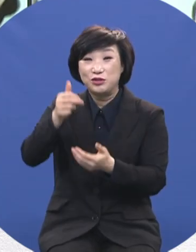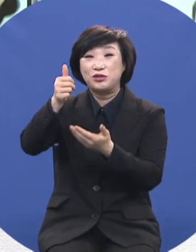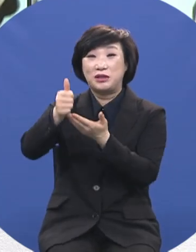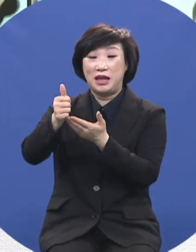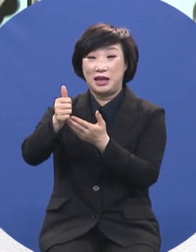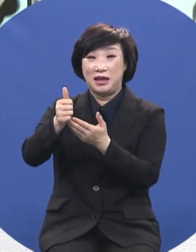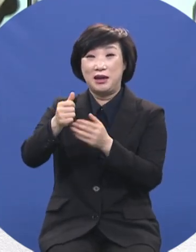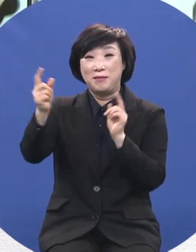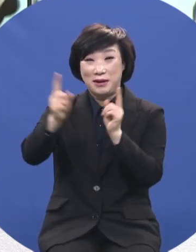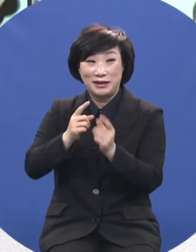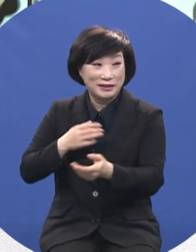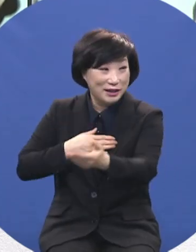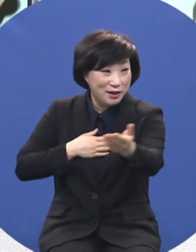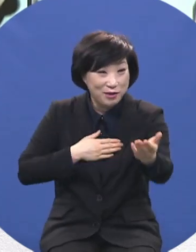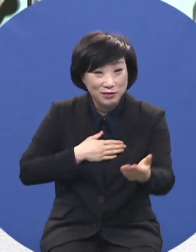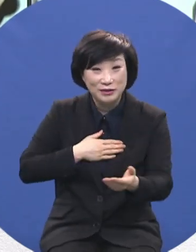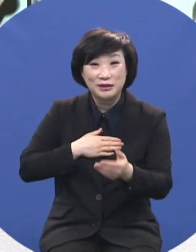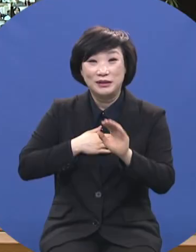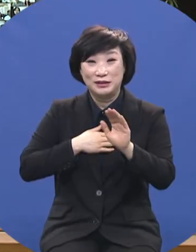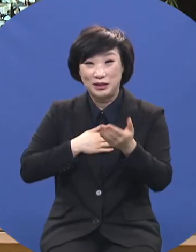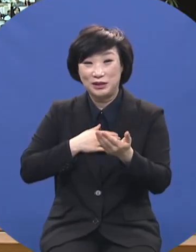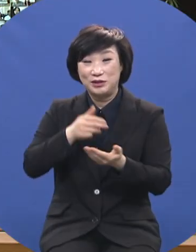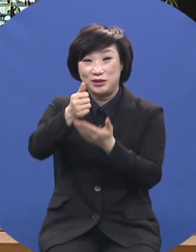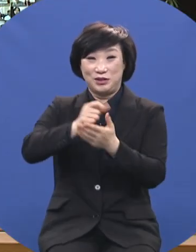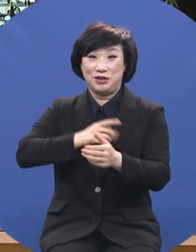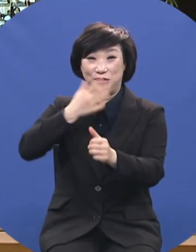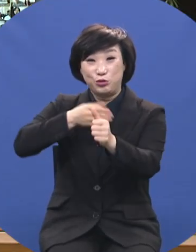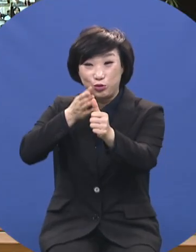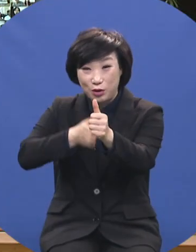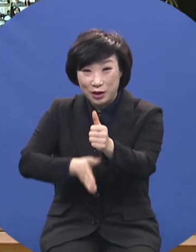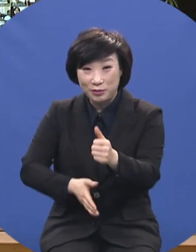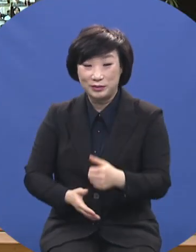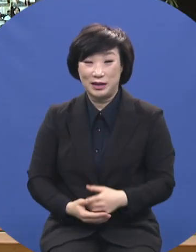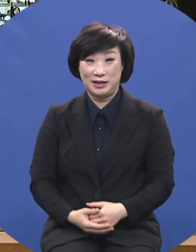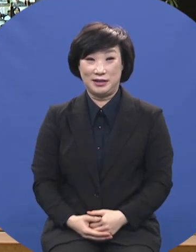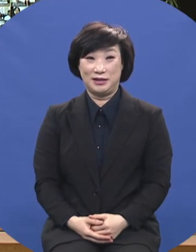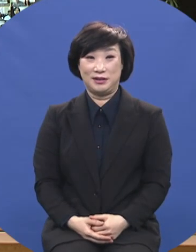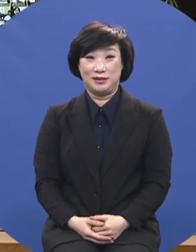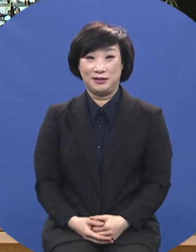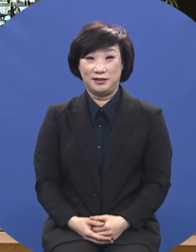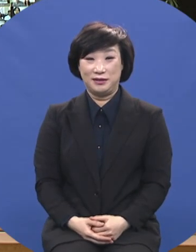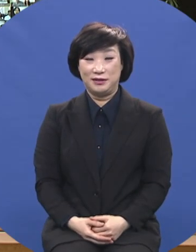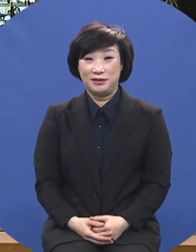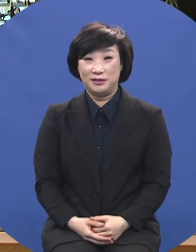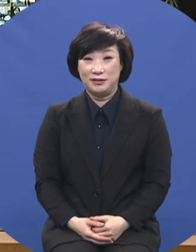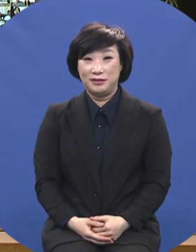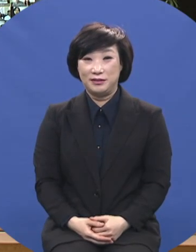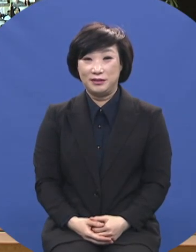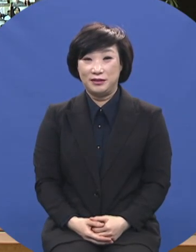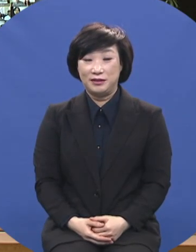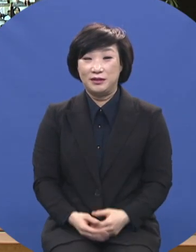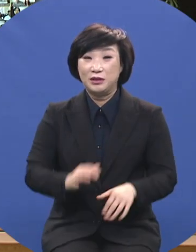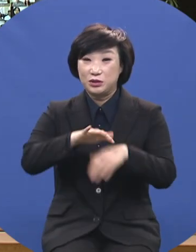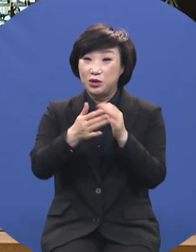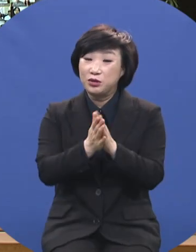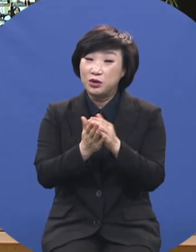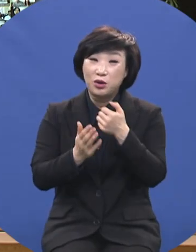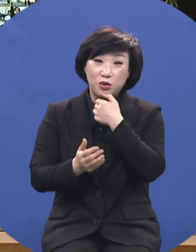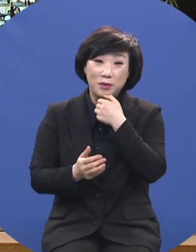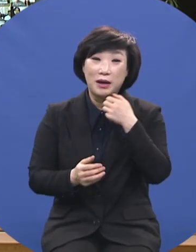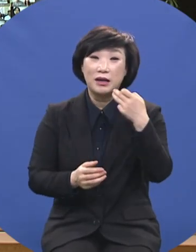만나는 여러분 되기를 주님의 이름으로 축원합니다. 예, 로마서